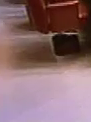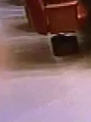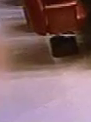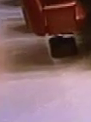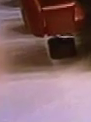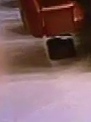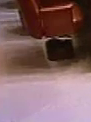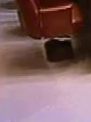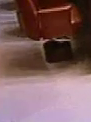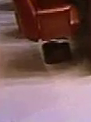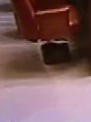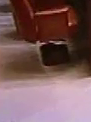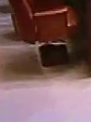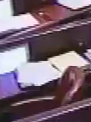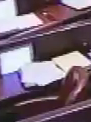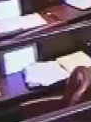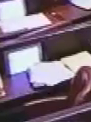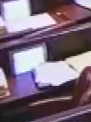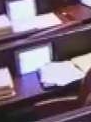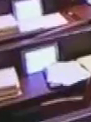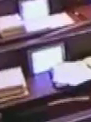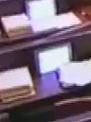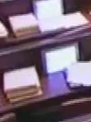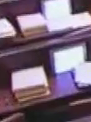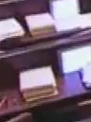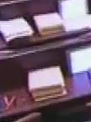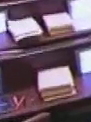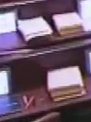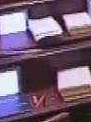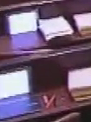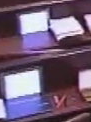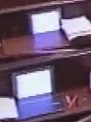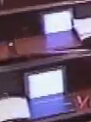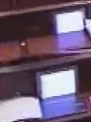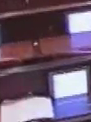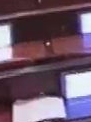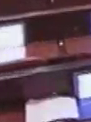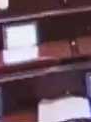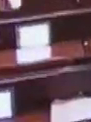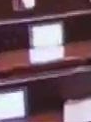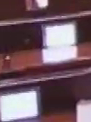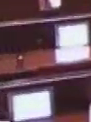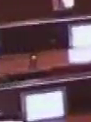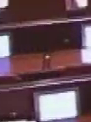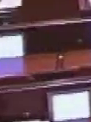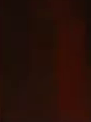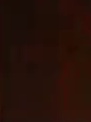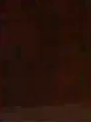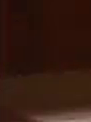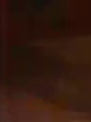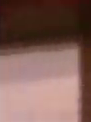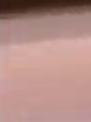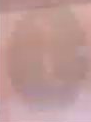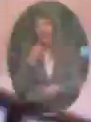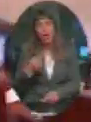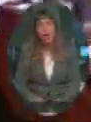בוקר חודשו דיוני התקציב במליאה. השעה שנקבעה לתחילת הדיונים הייתה 9:00, שעתיים מוקדם יותר מהשעה הרגילה, וזאת